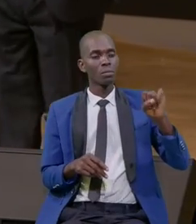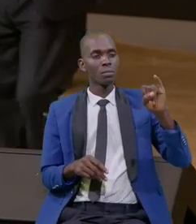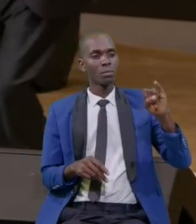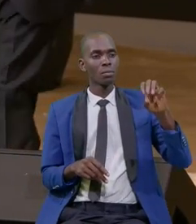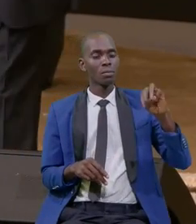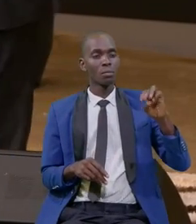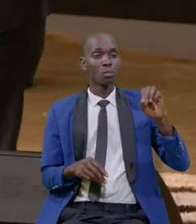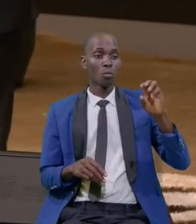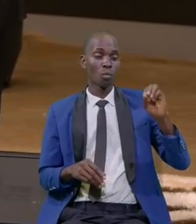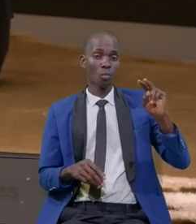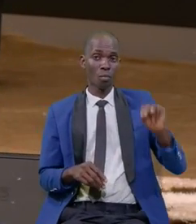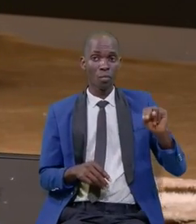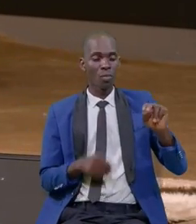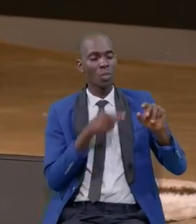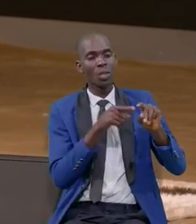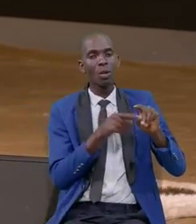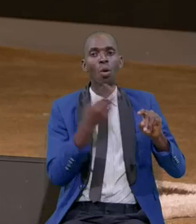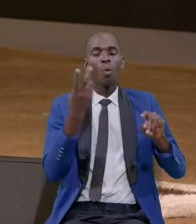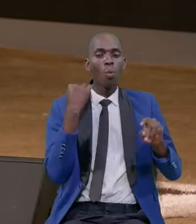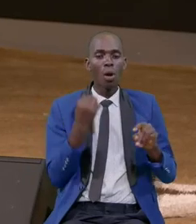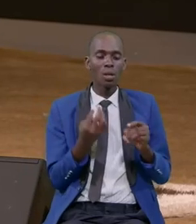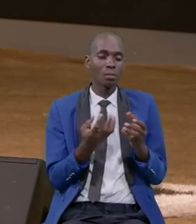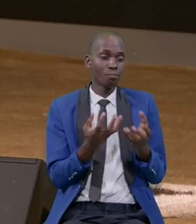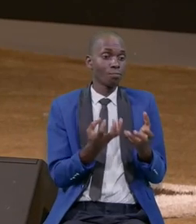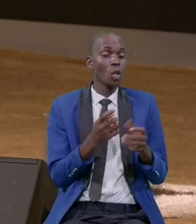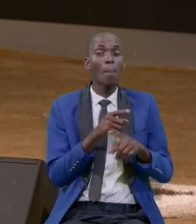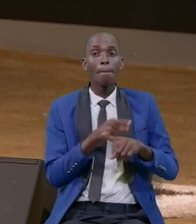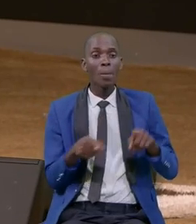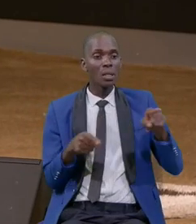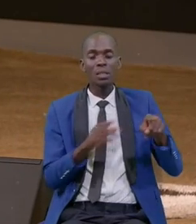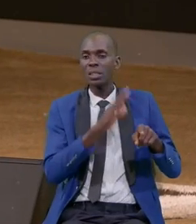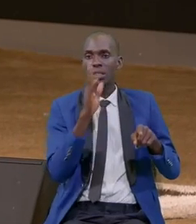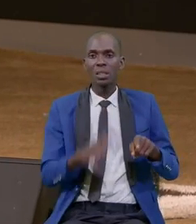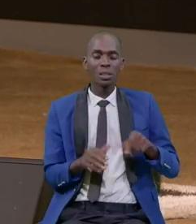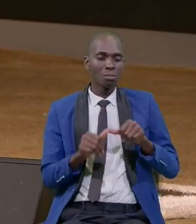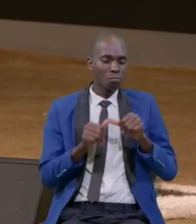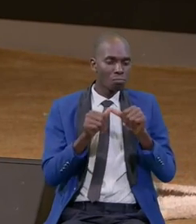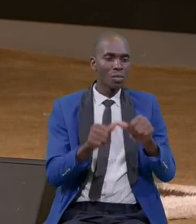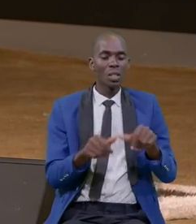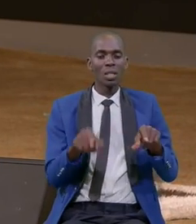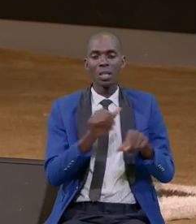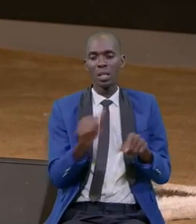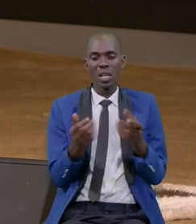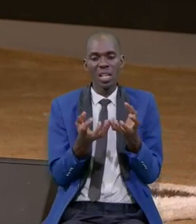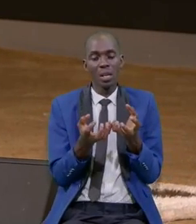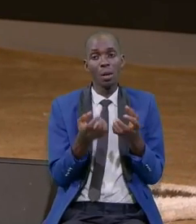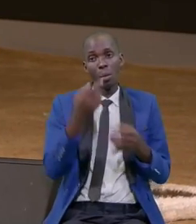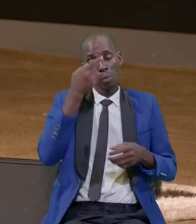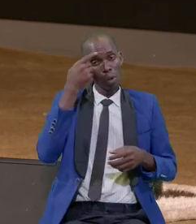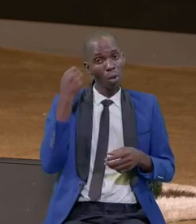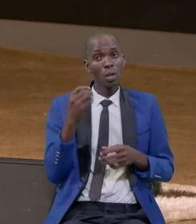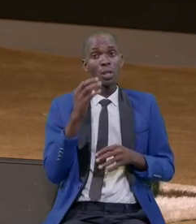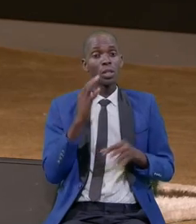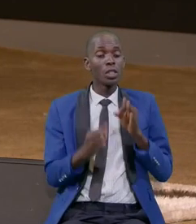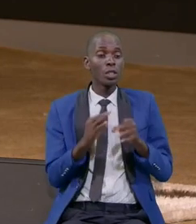voyez, Simon le lépreux. Il a connu le lépreux, mais il n'est pas demeuré en tant que lépreux. Parce que s'il est